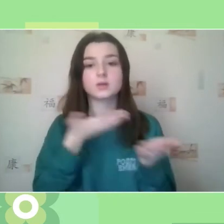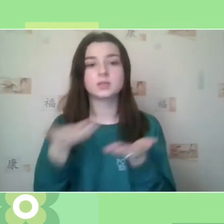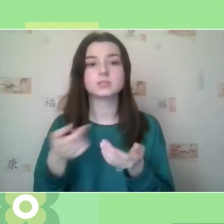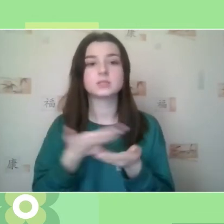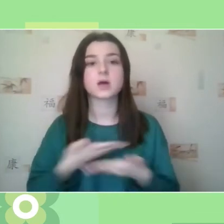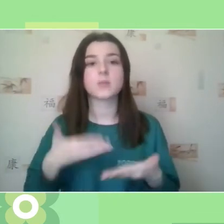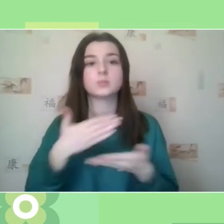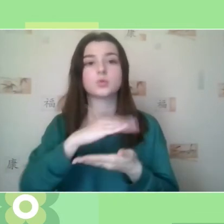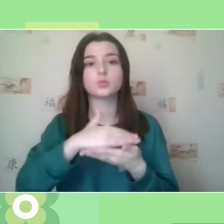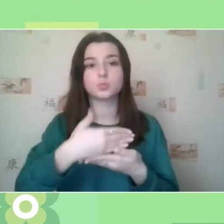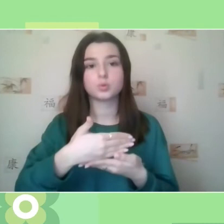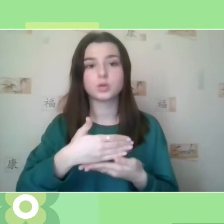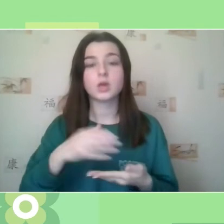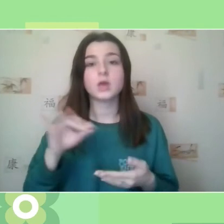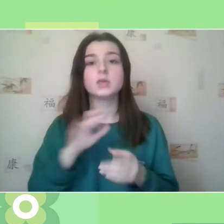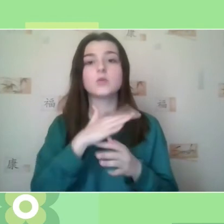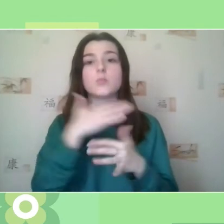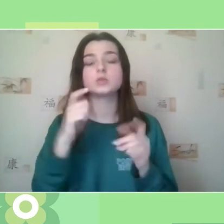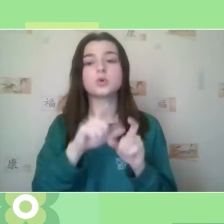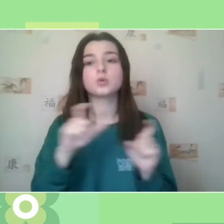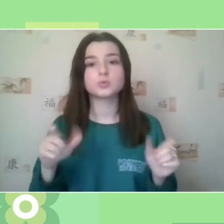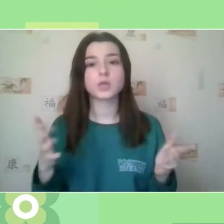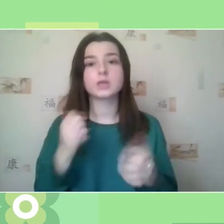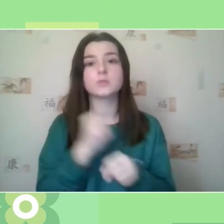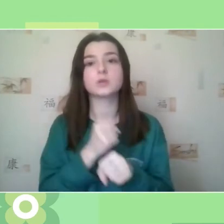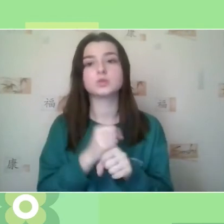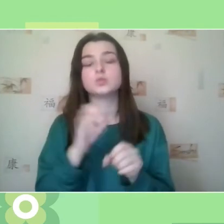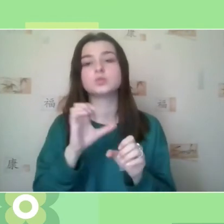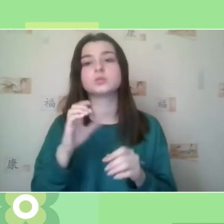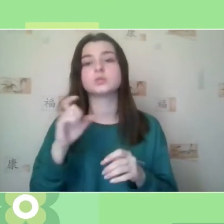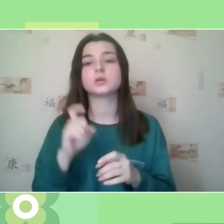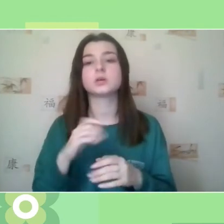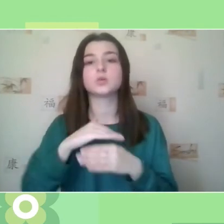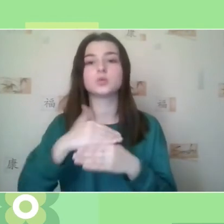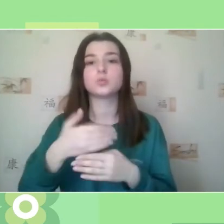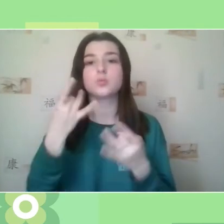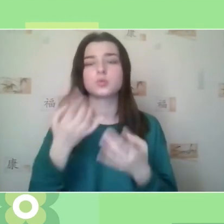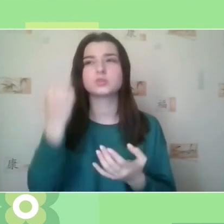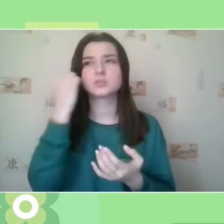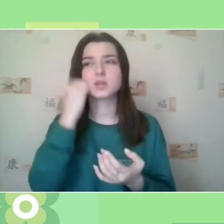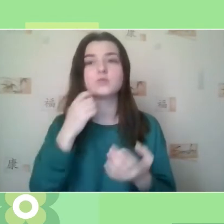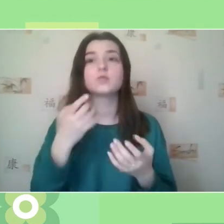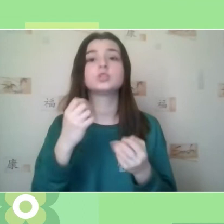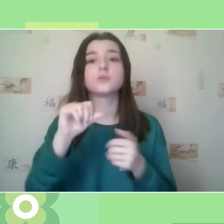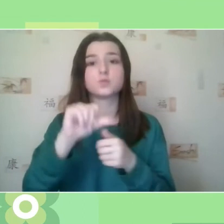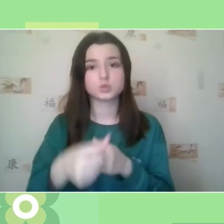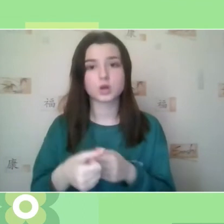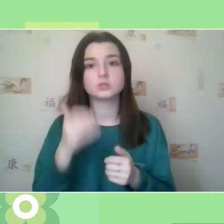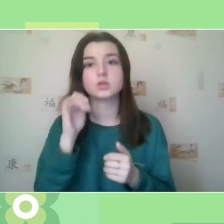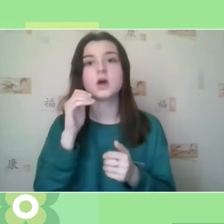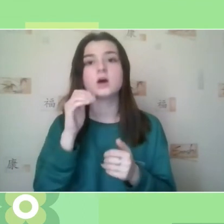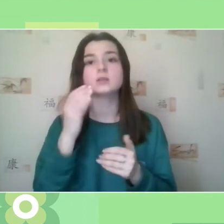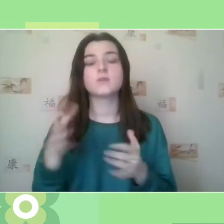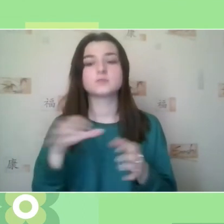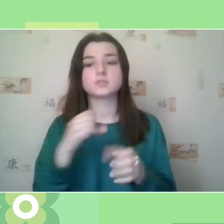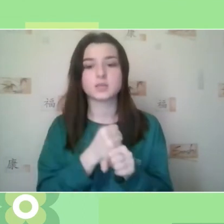ноутбуки. У багатьох людей, які працюють з ноутбуками, вони час від часу просто застарівають. Тобто вони ще включаються, Windows там